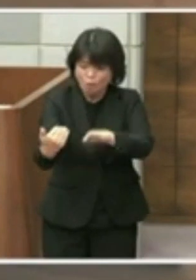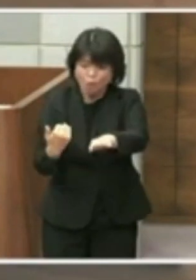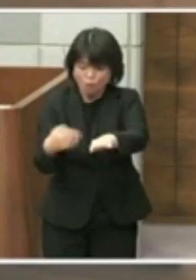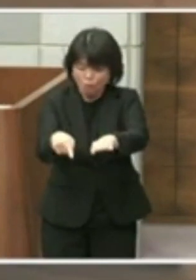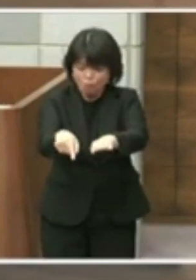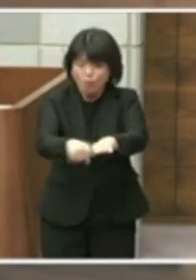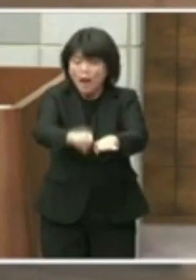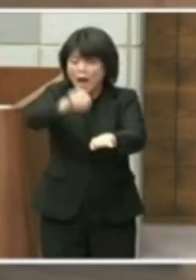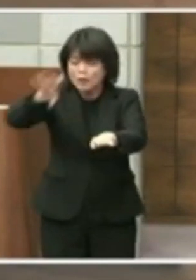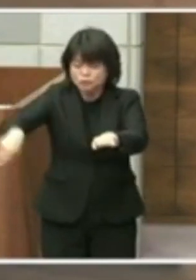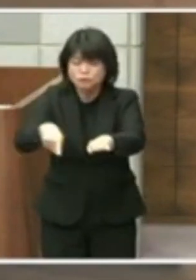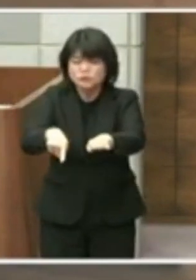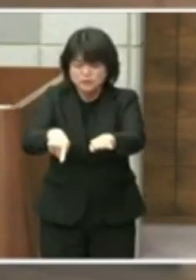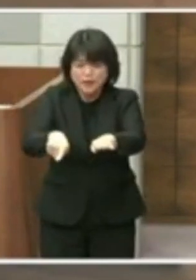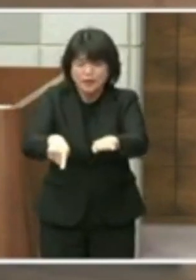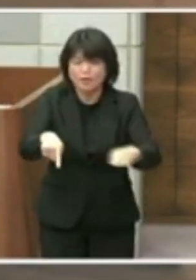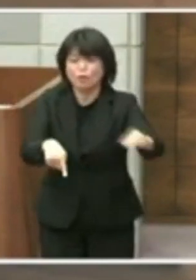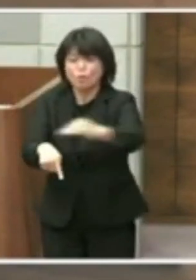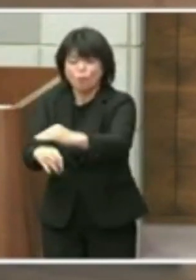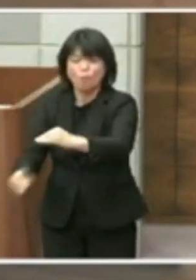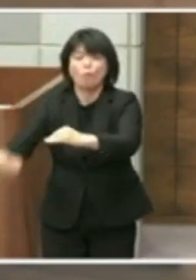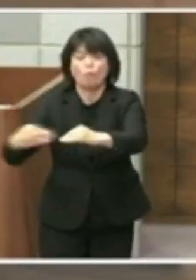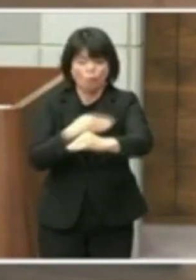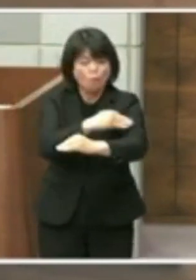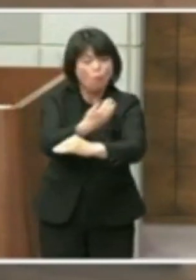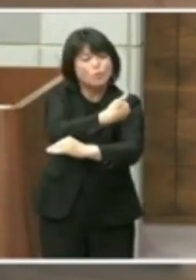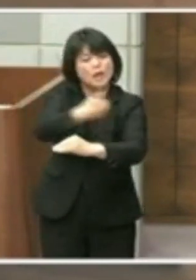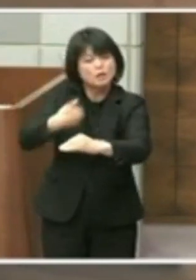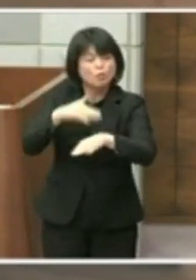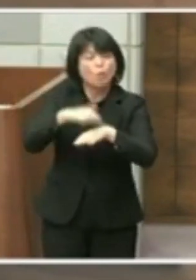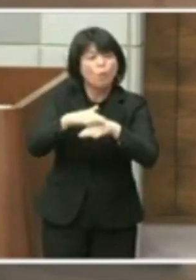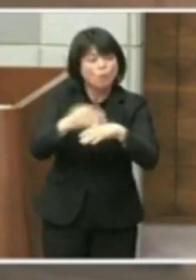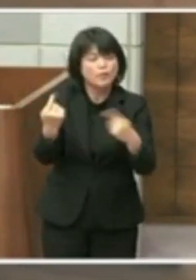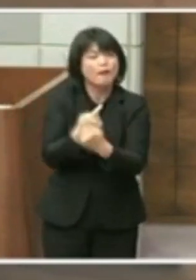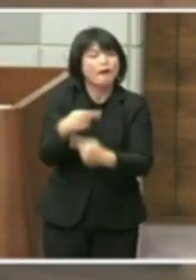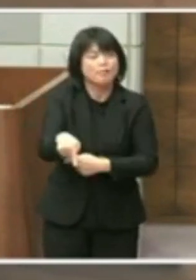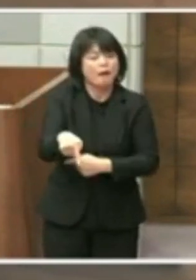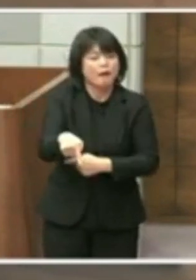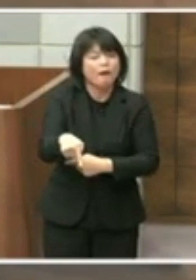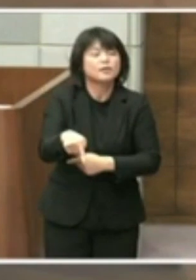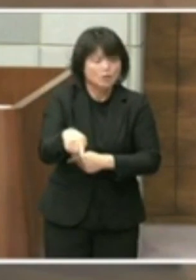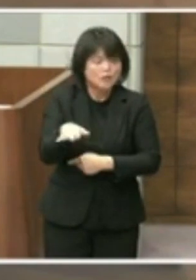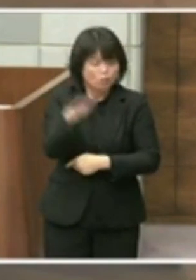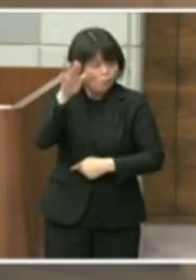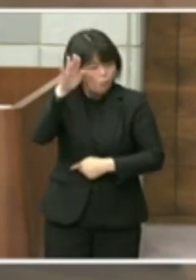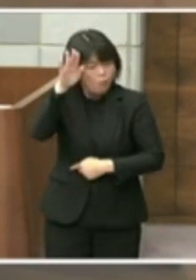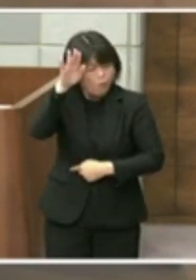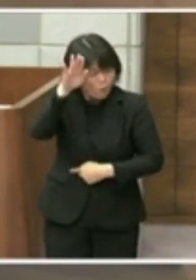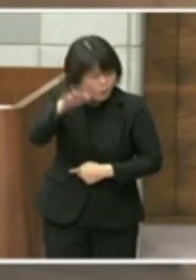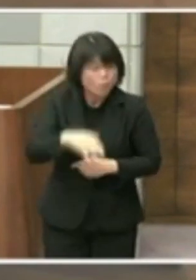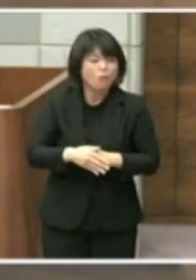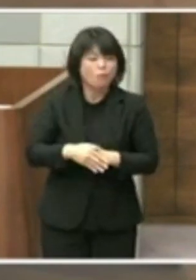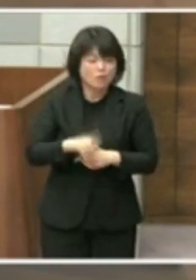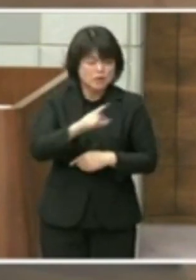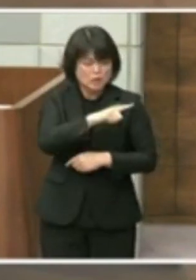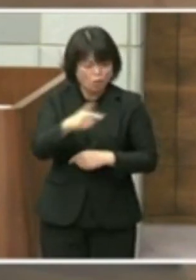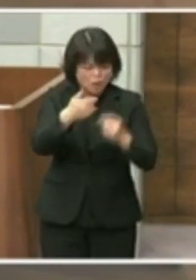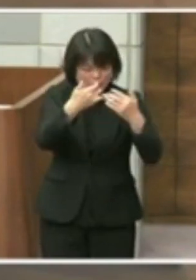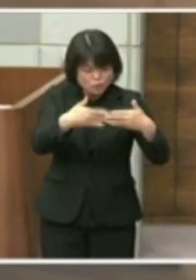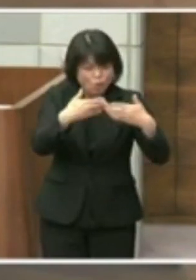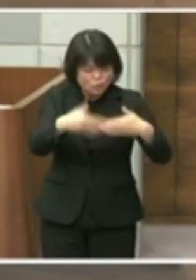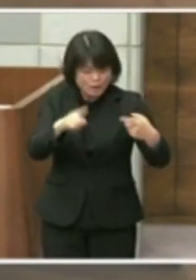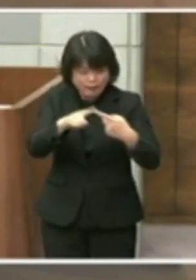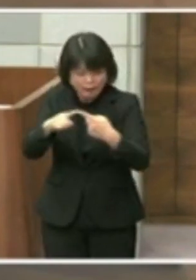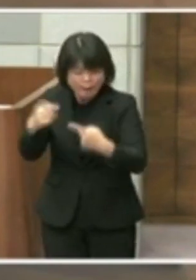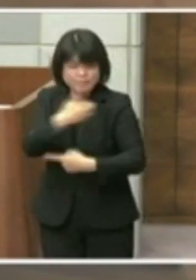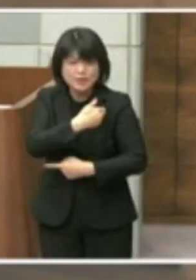帯を外して左右に出れるような協議をしておりますので、そういったことを含めますと、やはり今後そういった諸条件を満たす